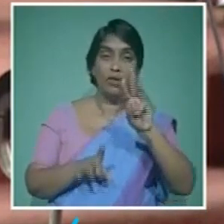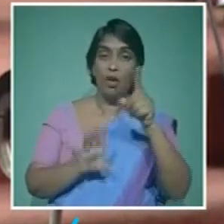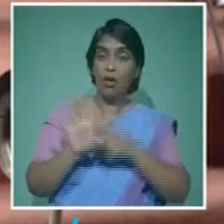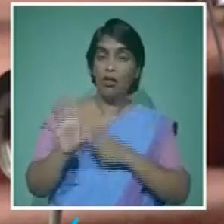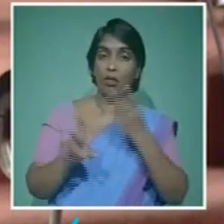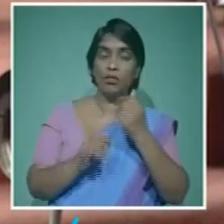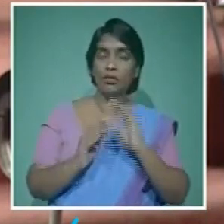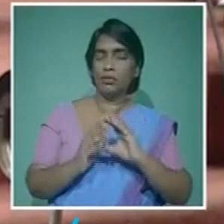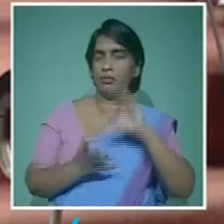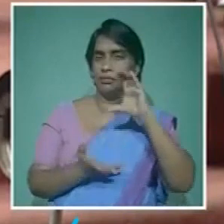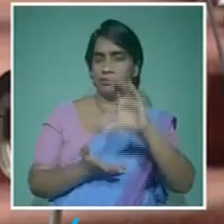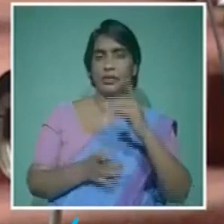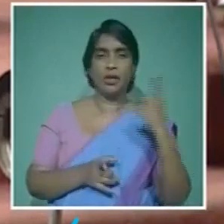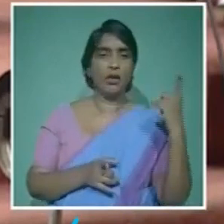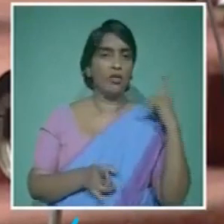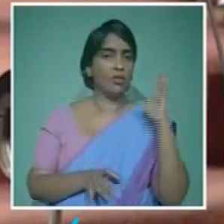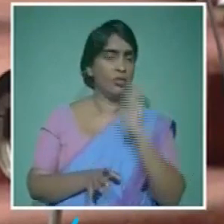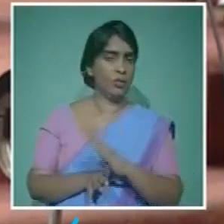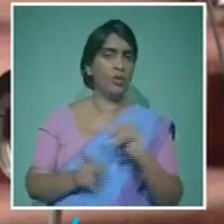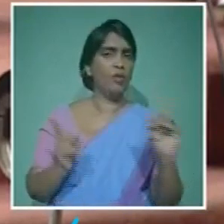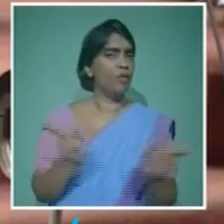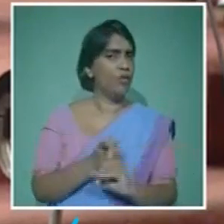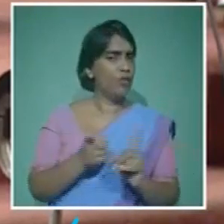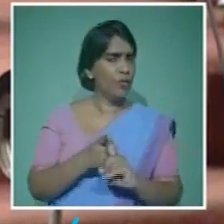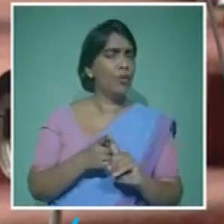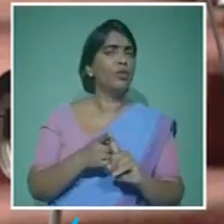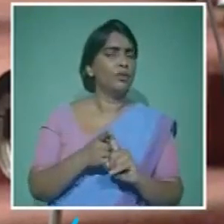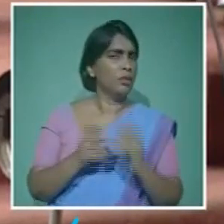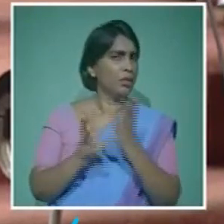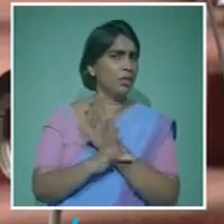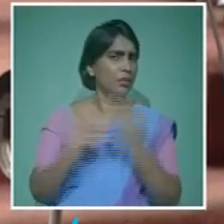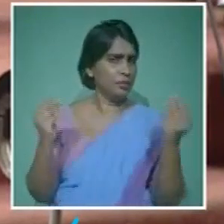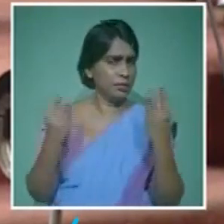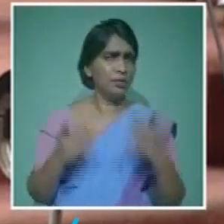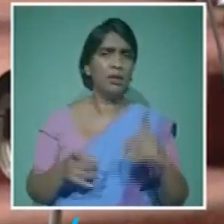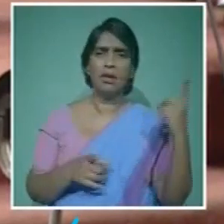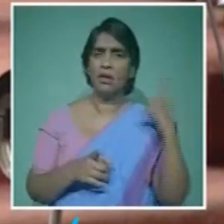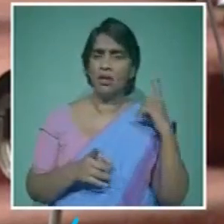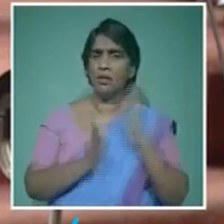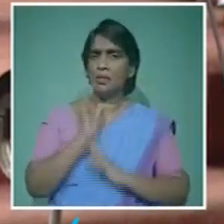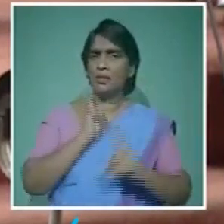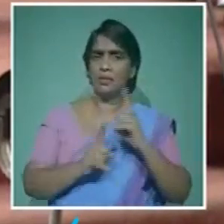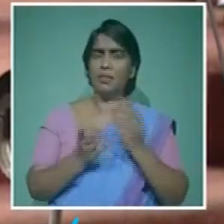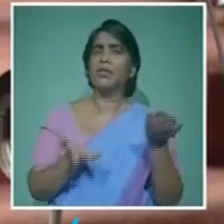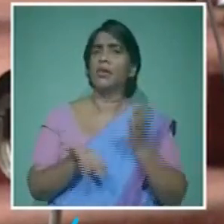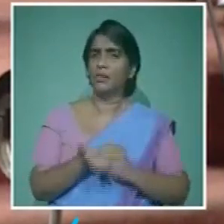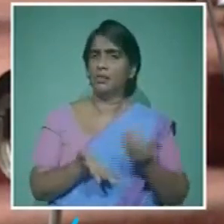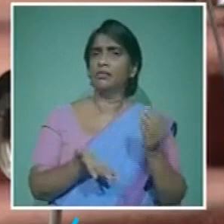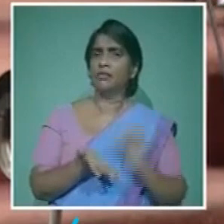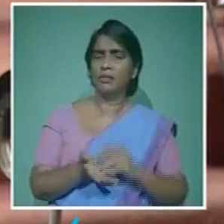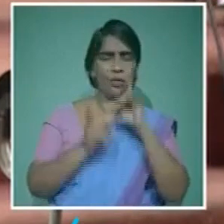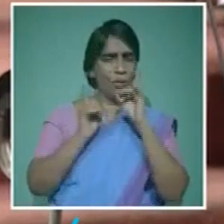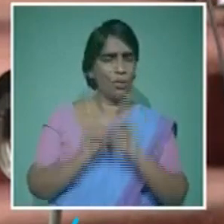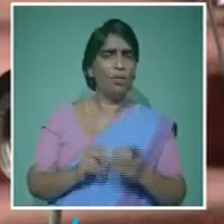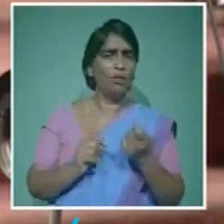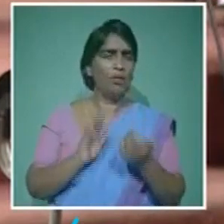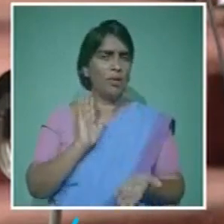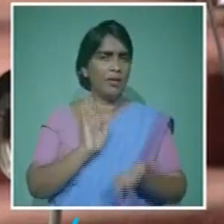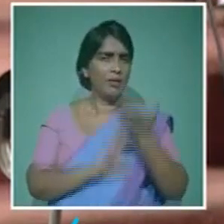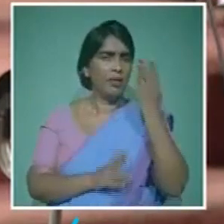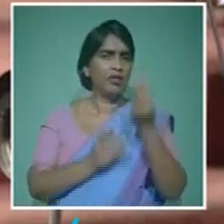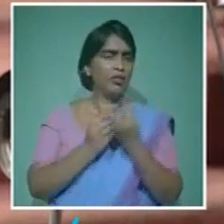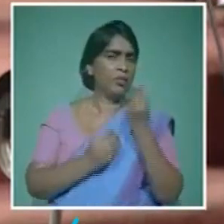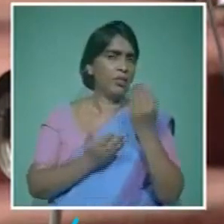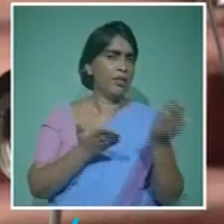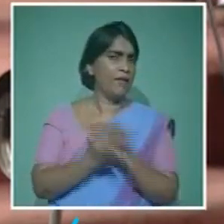ஒதுக்கப்பட்டிருக்கின்றது. யுத்தம் முடிவடைந்து விட்டது. ஆகவே பாதுகாப்பு அமைச்சுக்கு தொடர்ந்து மேன் நிதி கூடுதலாக